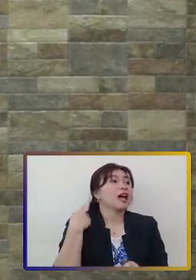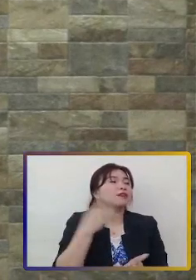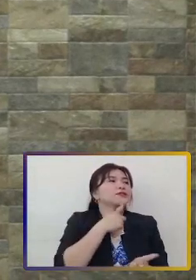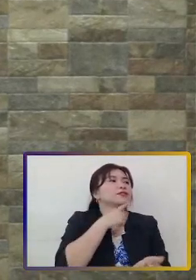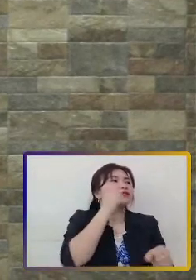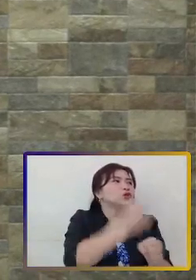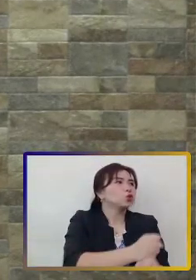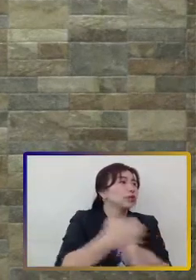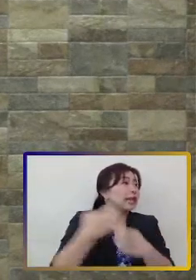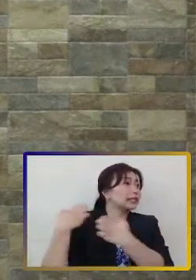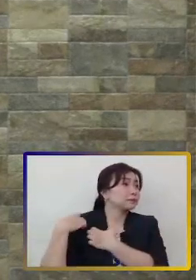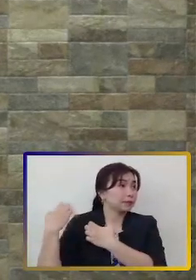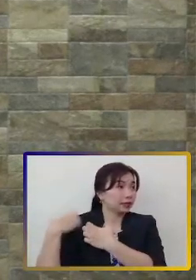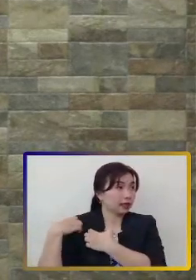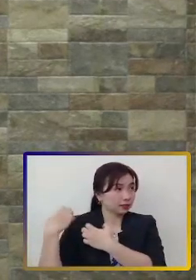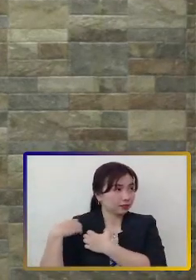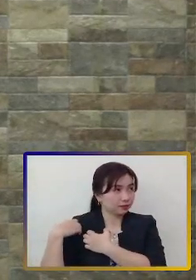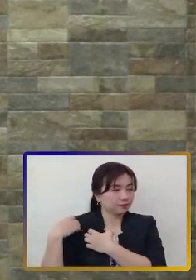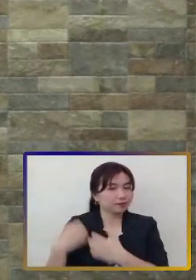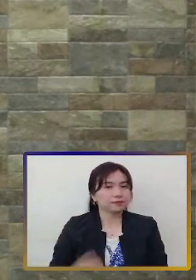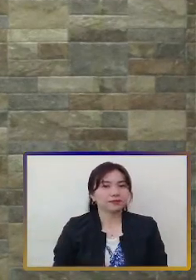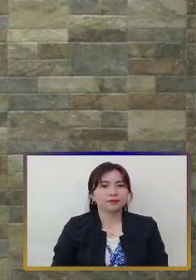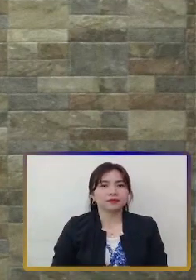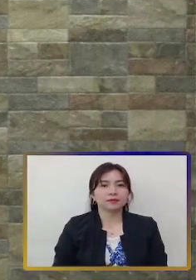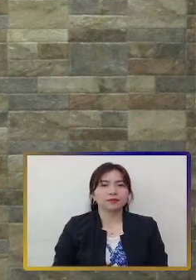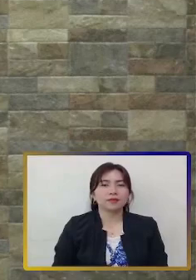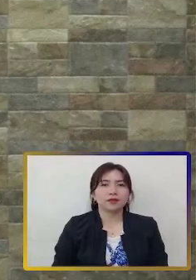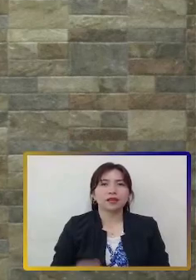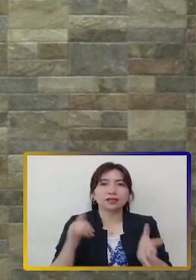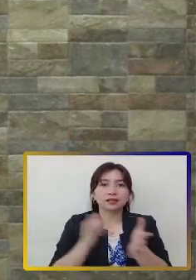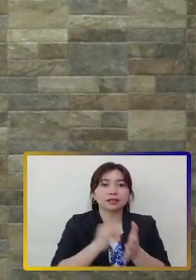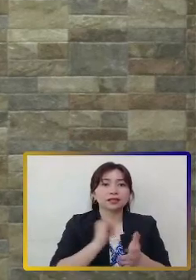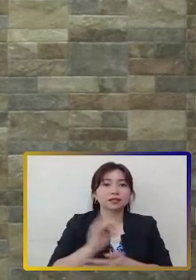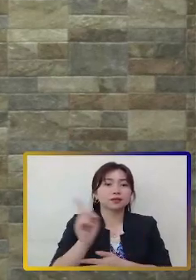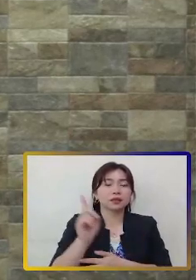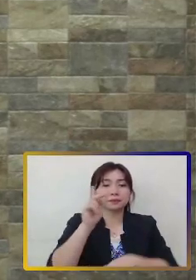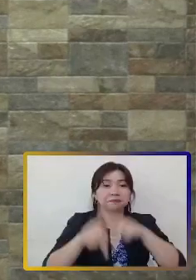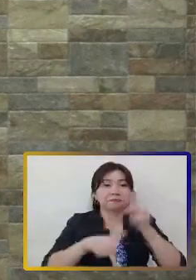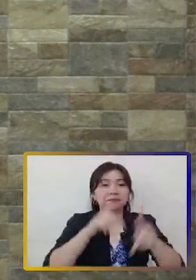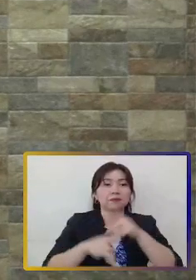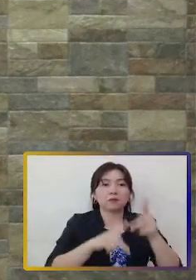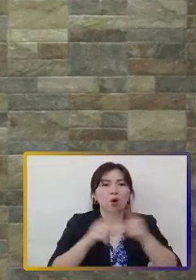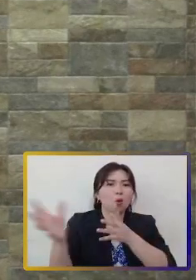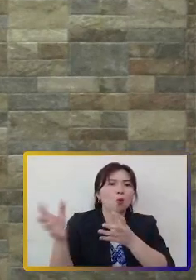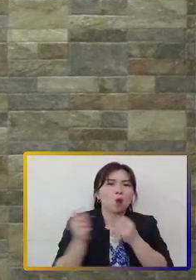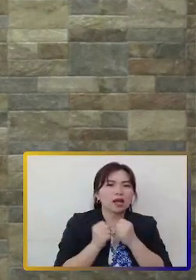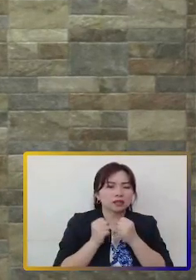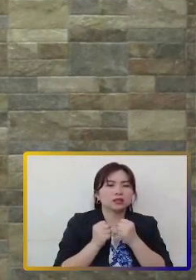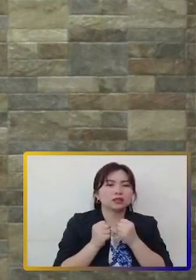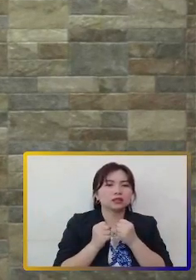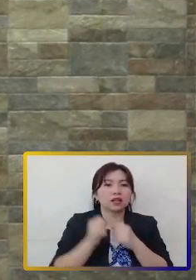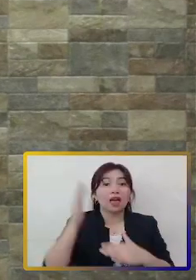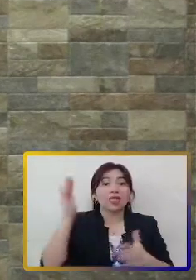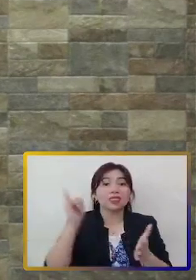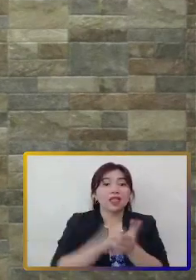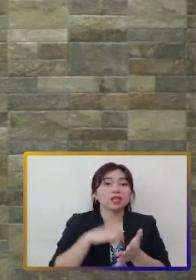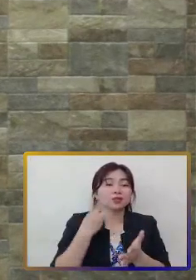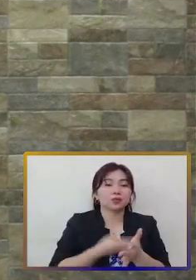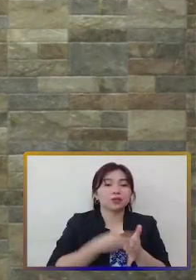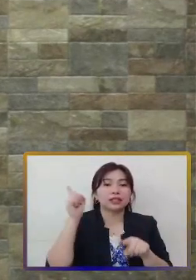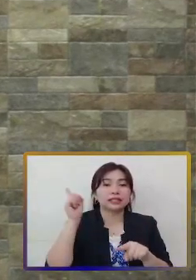certain expectation This is what people are looking for that we can not get